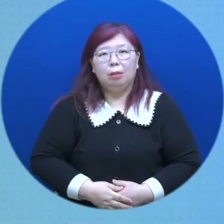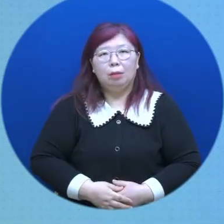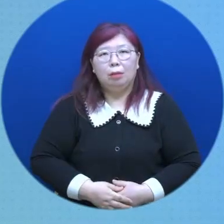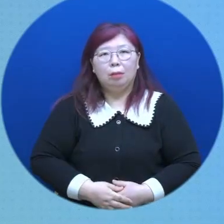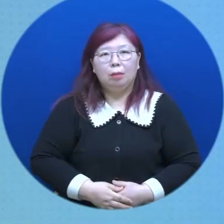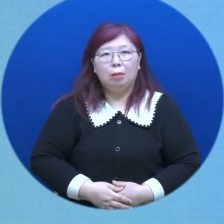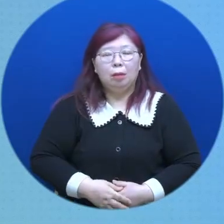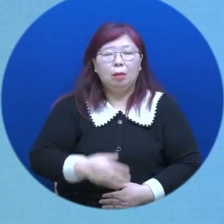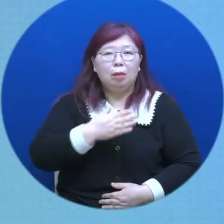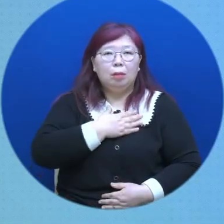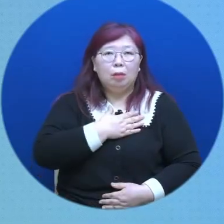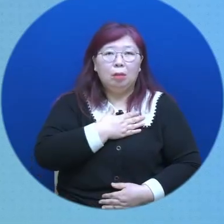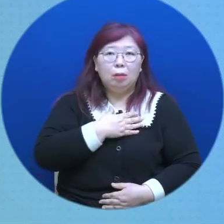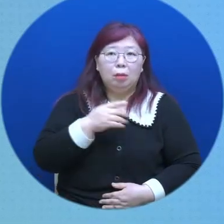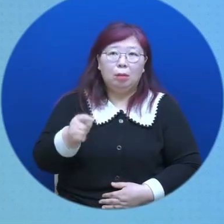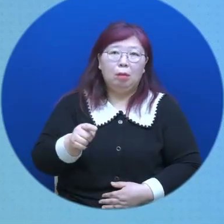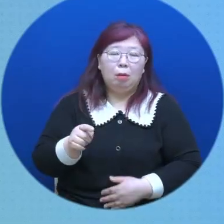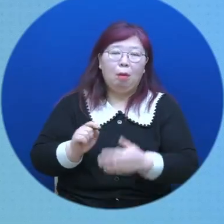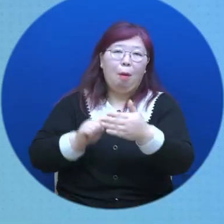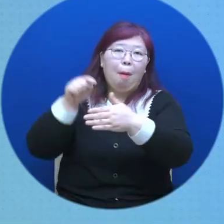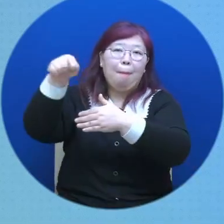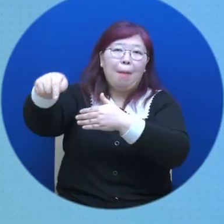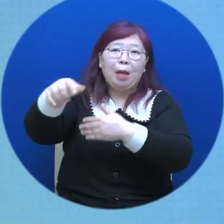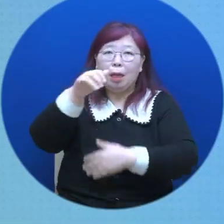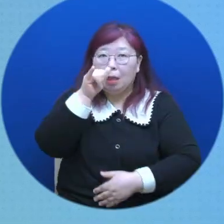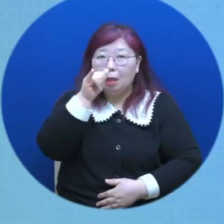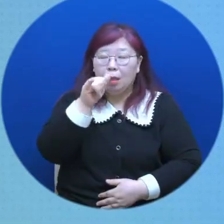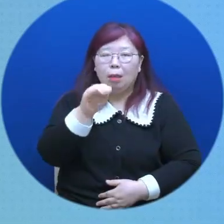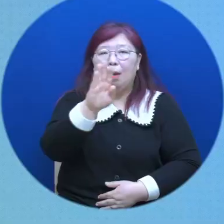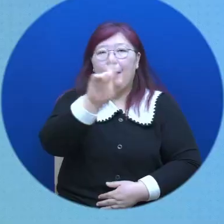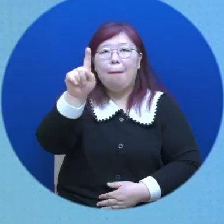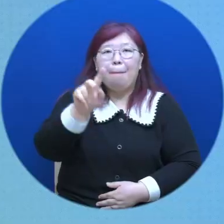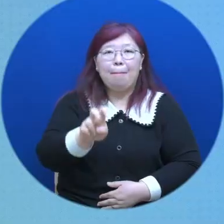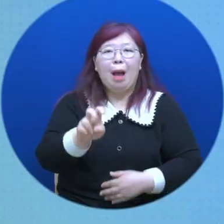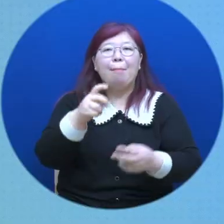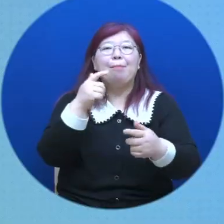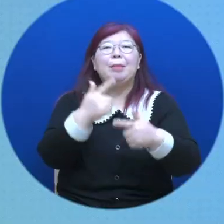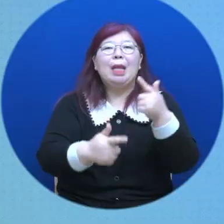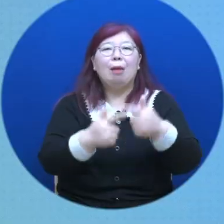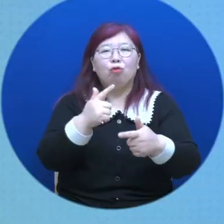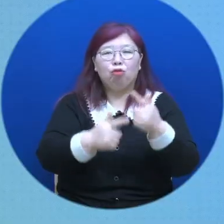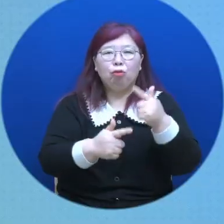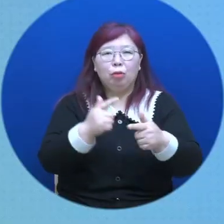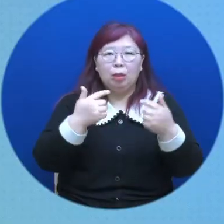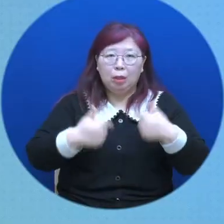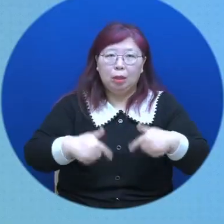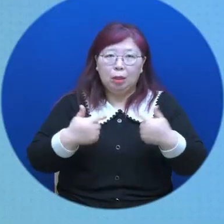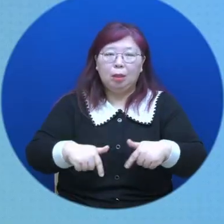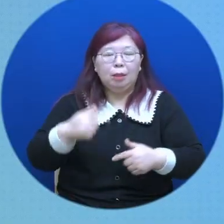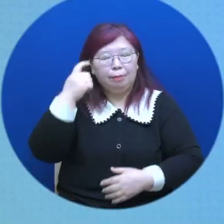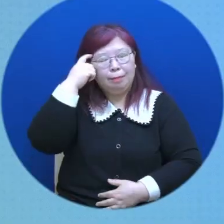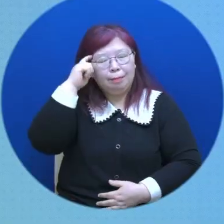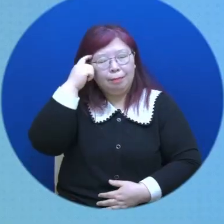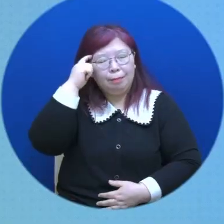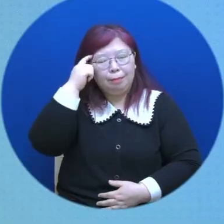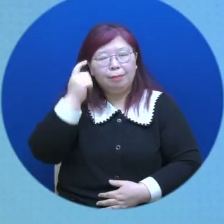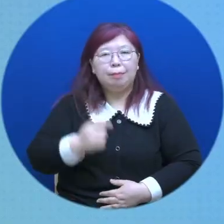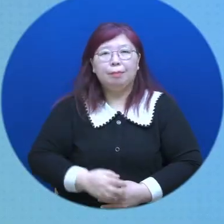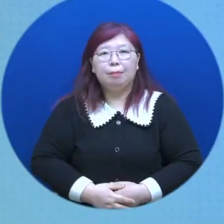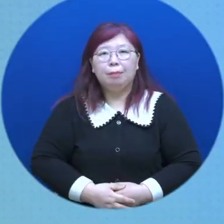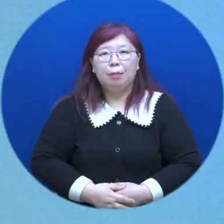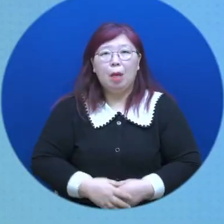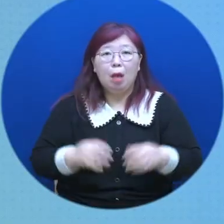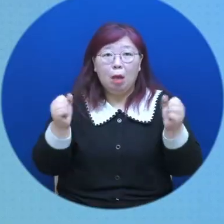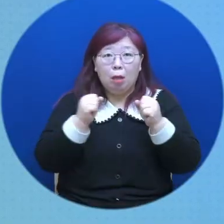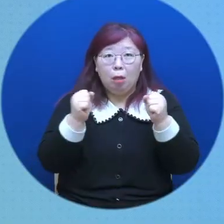저는 저 밖에 있는 밤나무를 늘 생각해 봅니다.